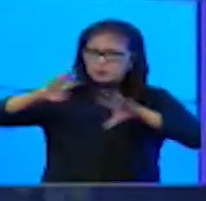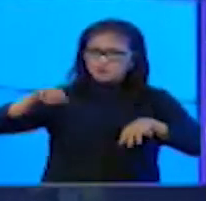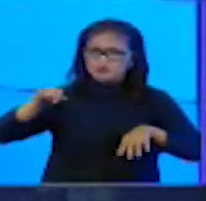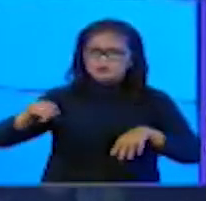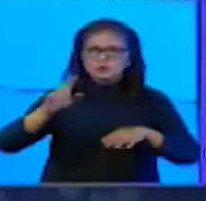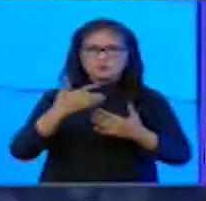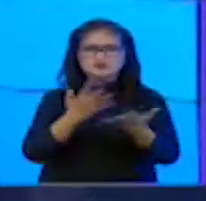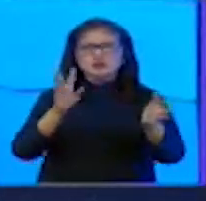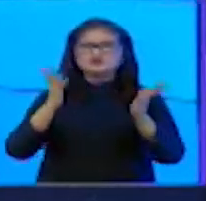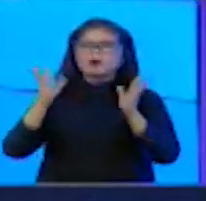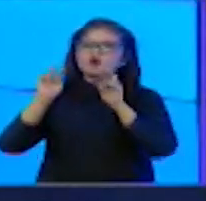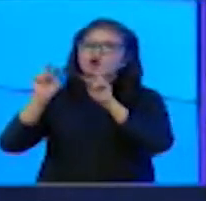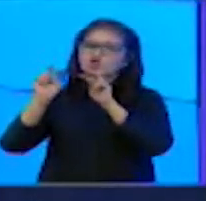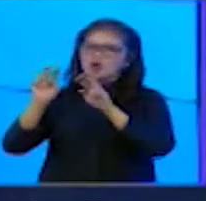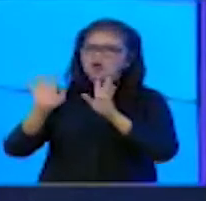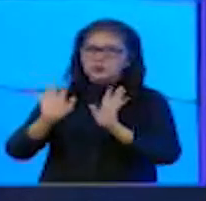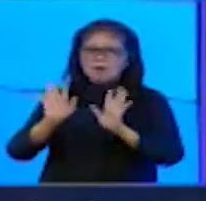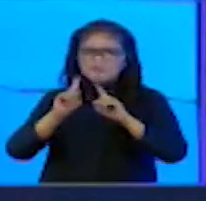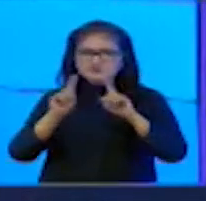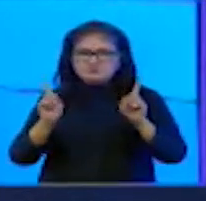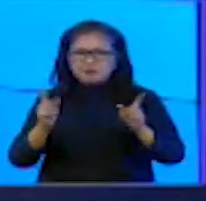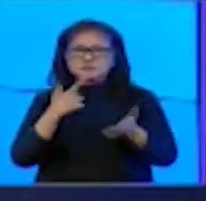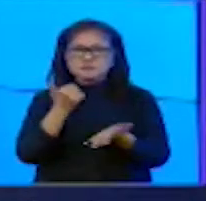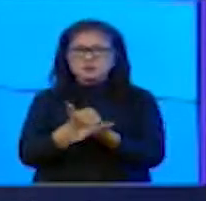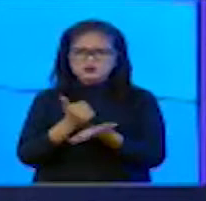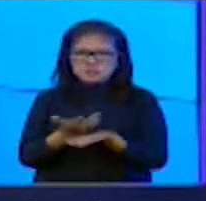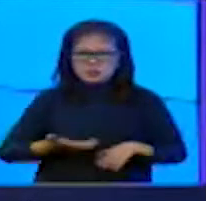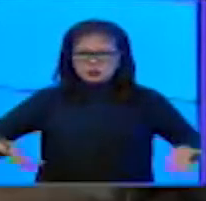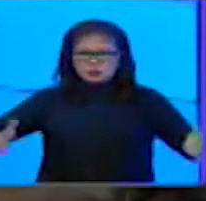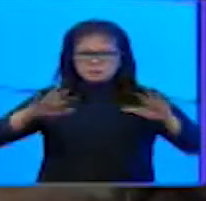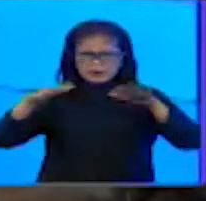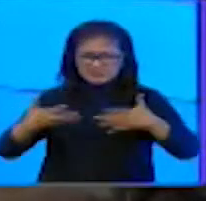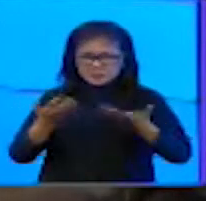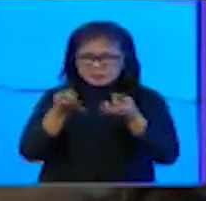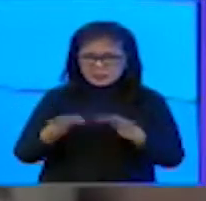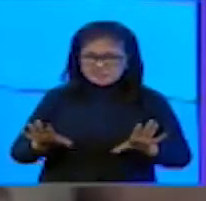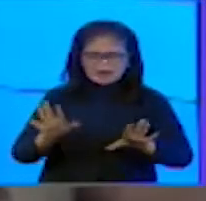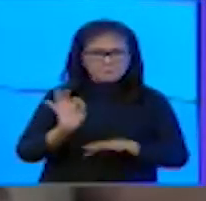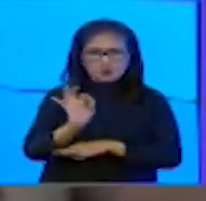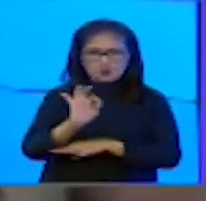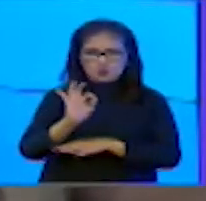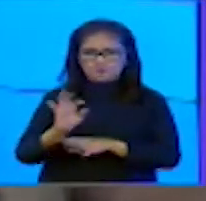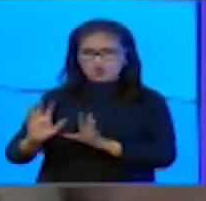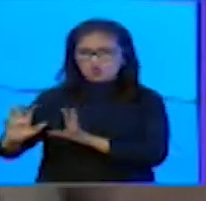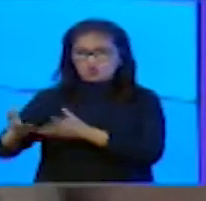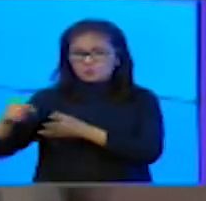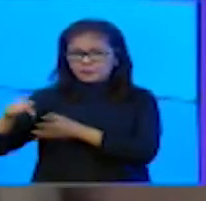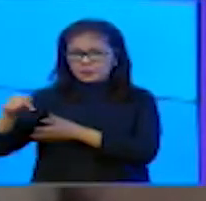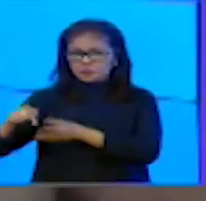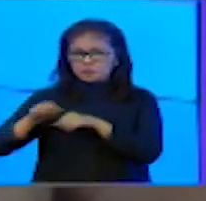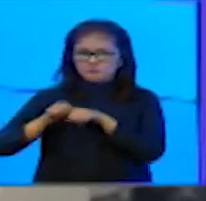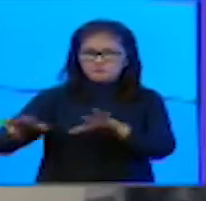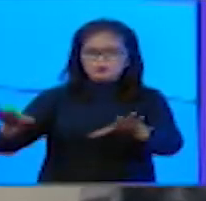apalagi dalam kondisi pandemi COVID yang masih belum berakhir. Kerumunan warga bisa berpotensi terjadinya penularan COVID-19.